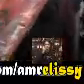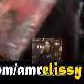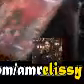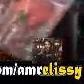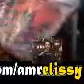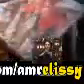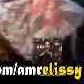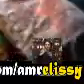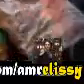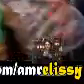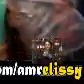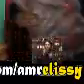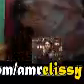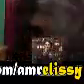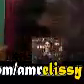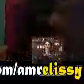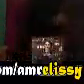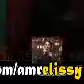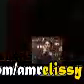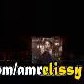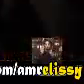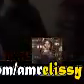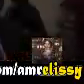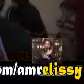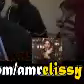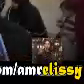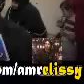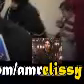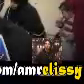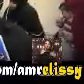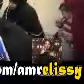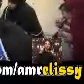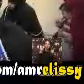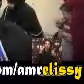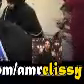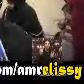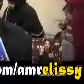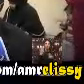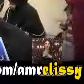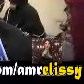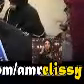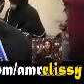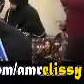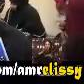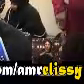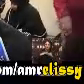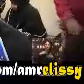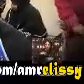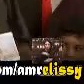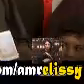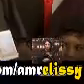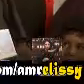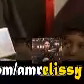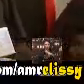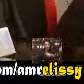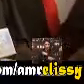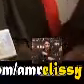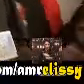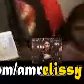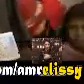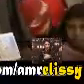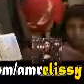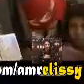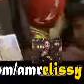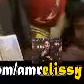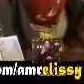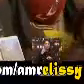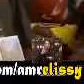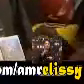معنا، ربنا يبارك لهم ووسع عليهم ويرضيهم يا رب، كل ما بيرضوا اليتامى والغلابة. أنا بشكر